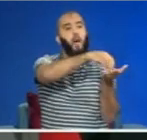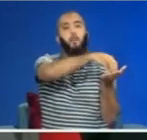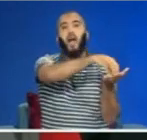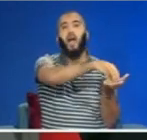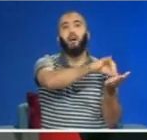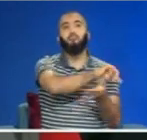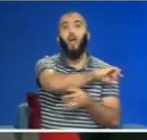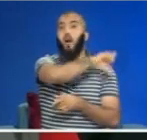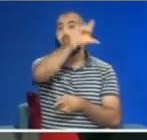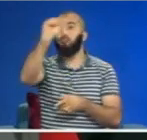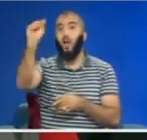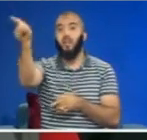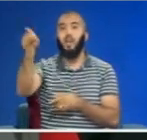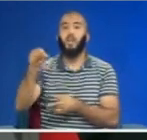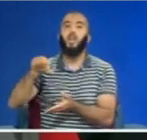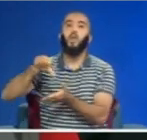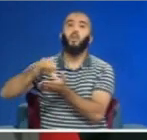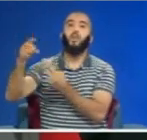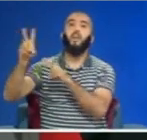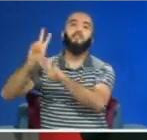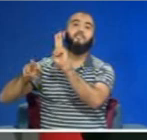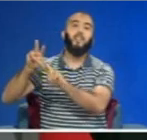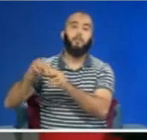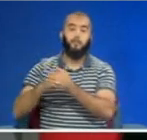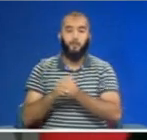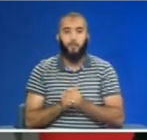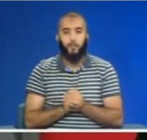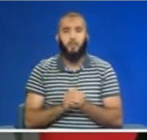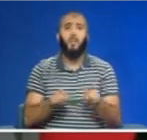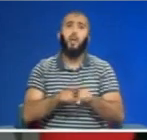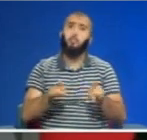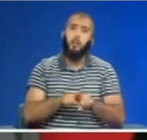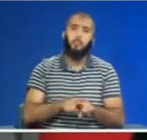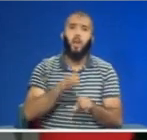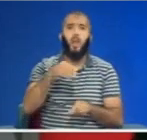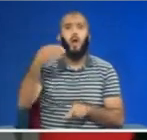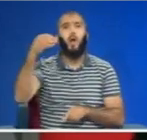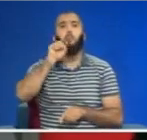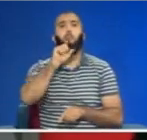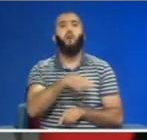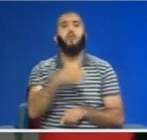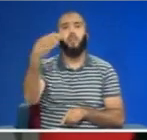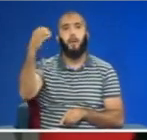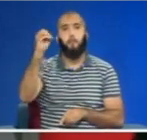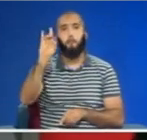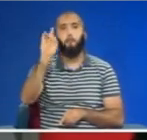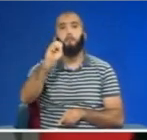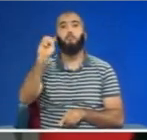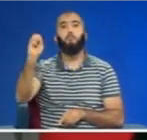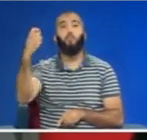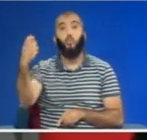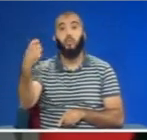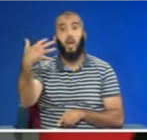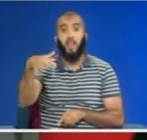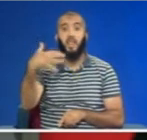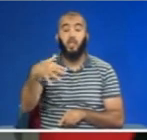السابقة، قصة موسى وقومه مع فرعون وجنده الذي أغرقه الله في هذا اليوم العظيم.